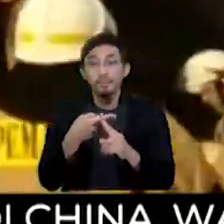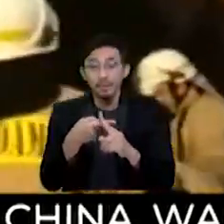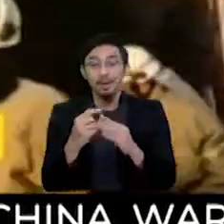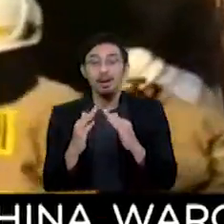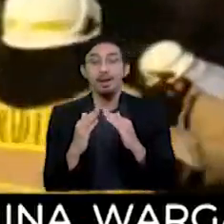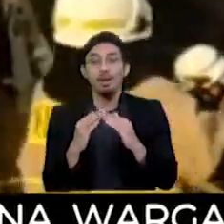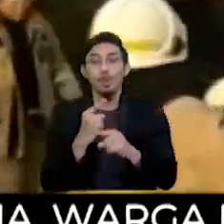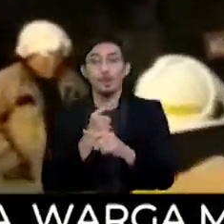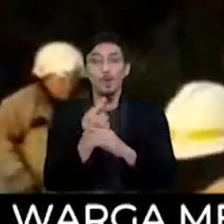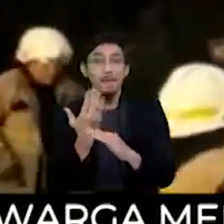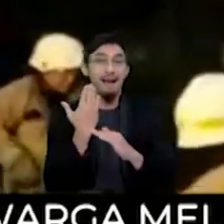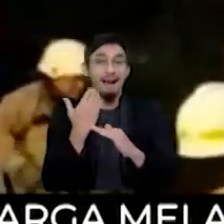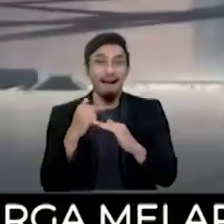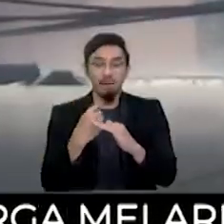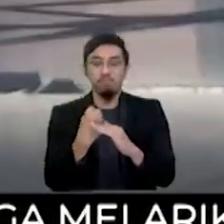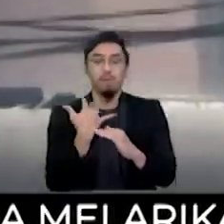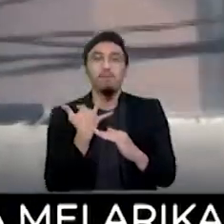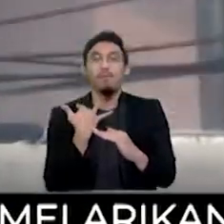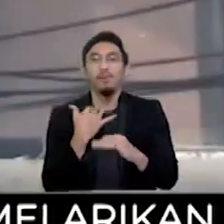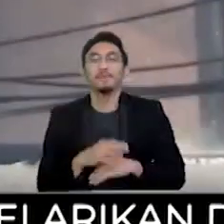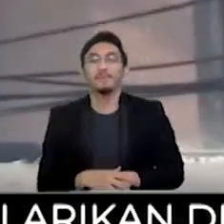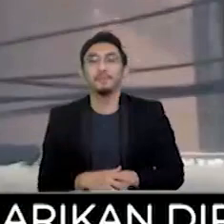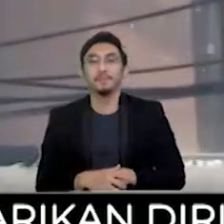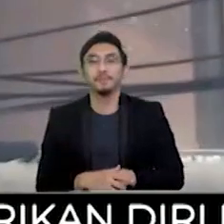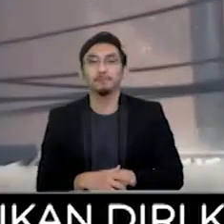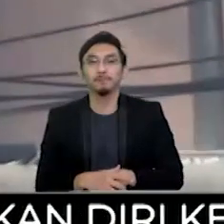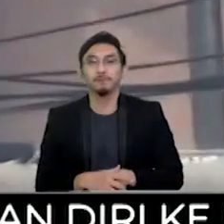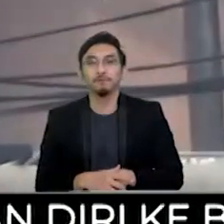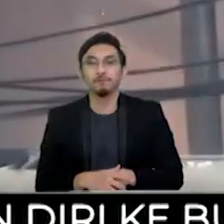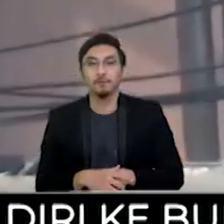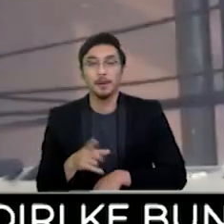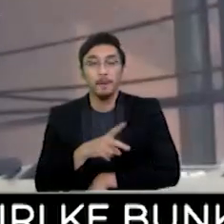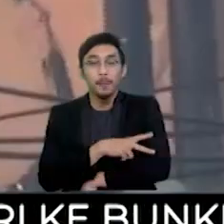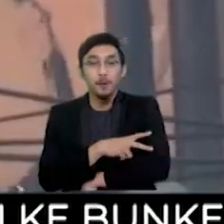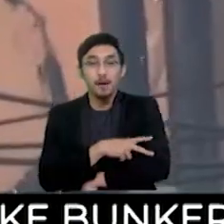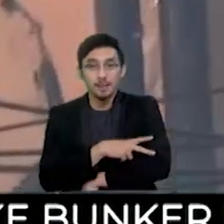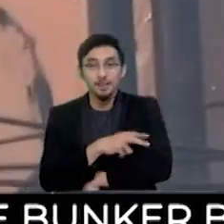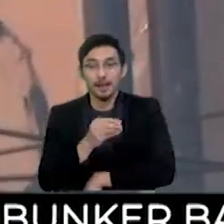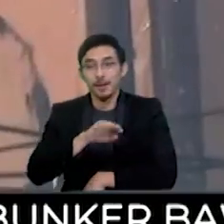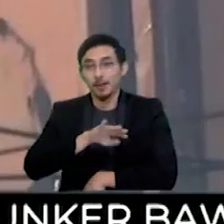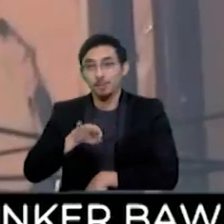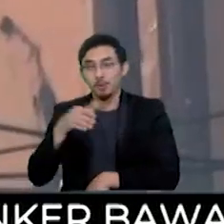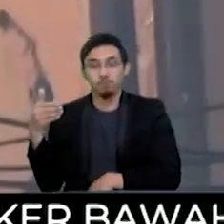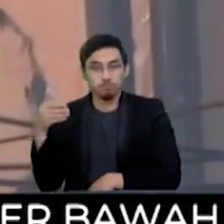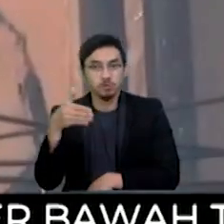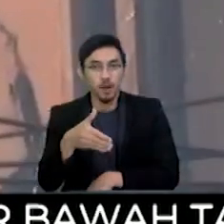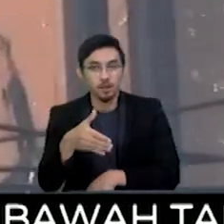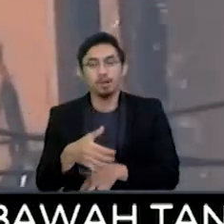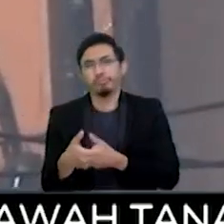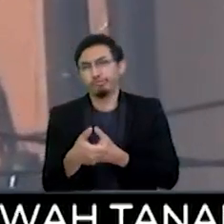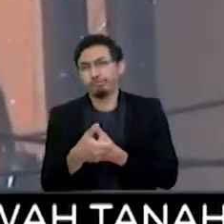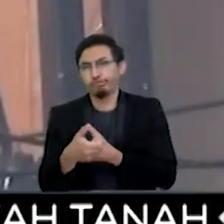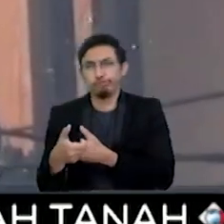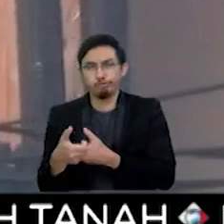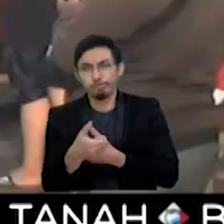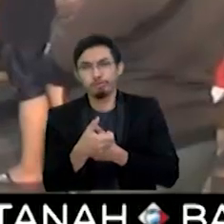minimarket yang terletak bersebelahan. Petugas dari Sudin Damkar Jakarta Timur yang tiba di lokasi langsung memadamkan api agar tidak semakin